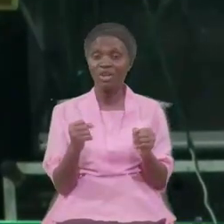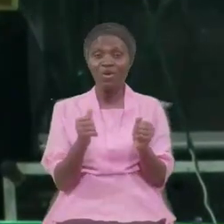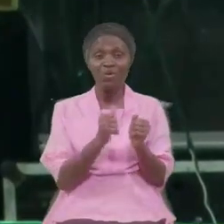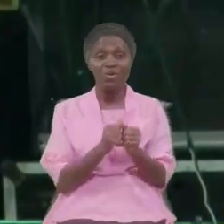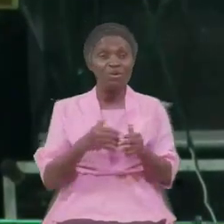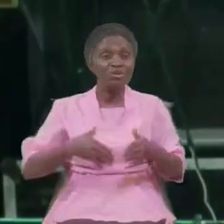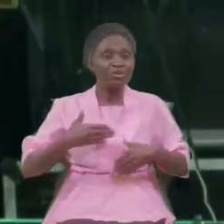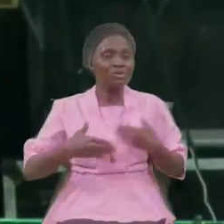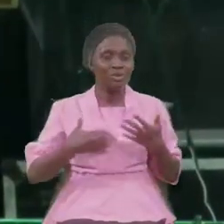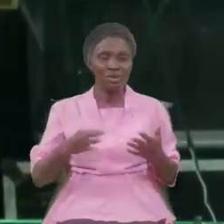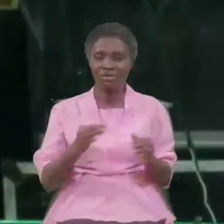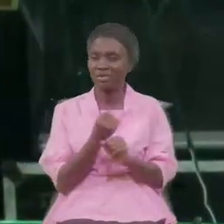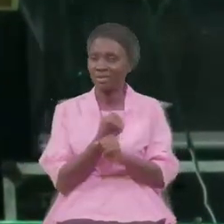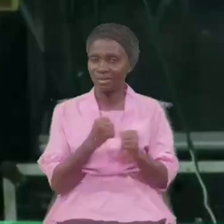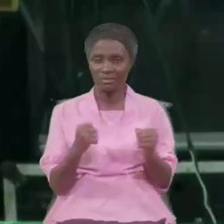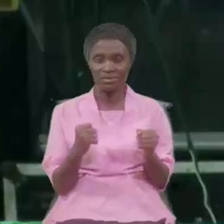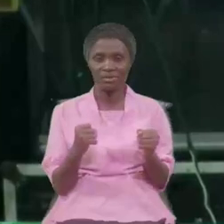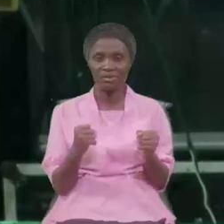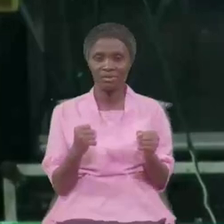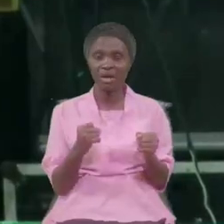Avec la joie du salut.